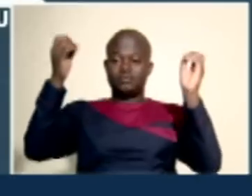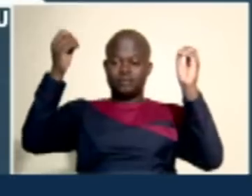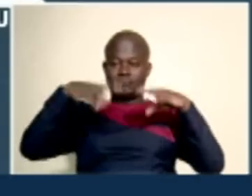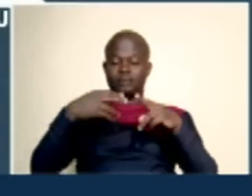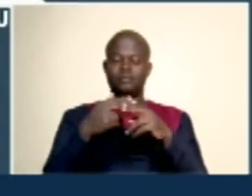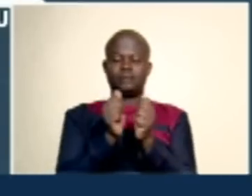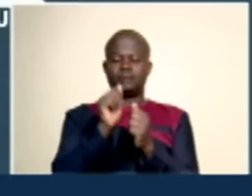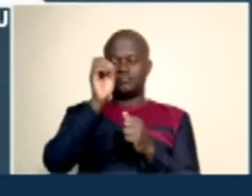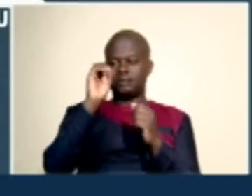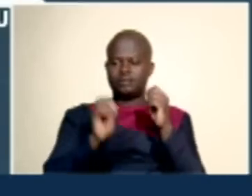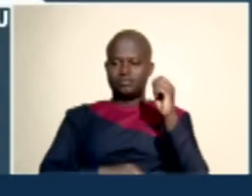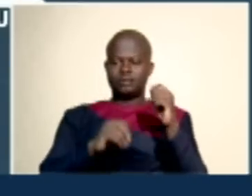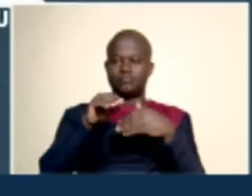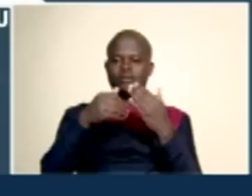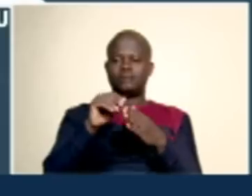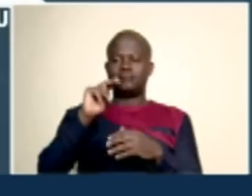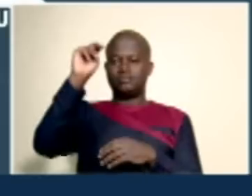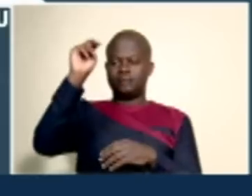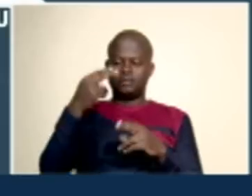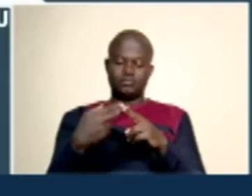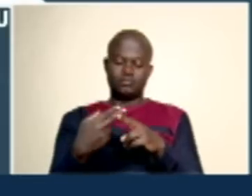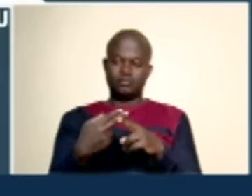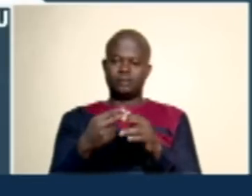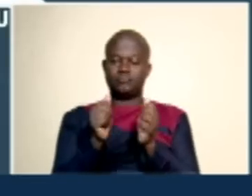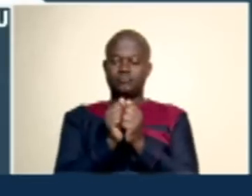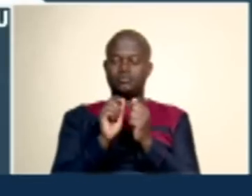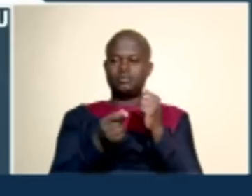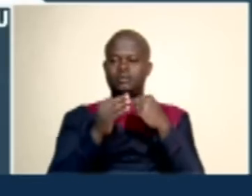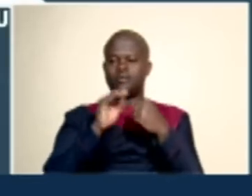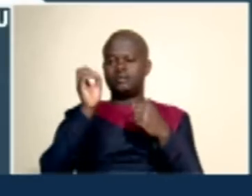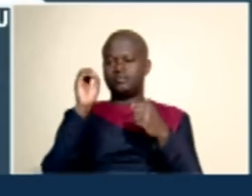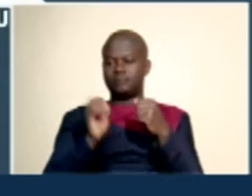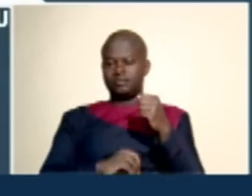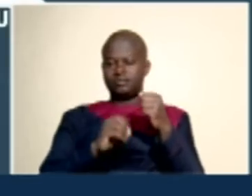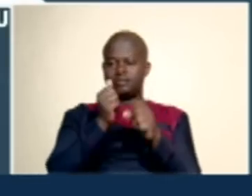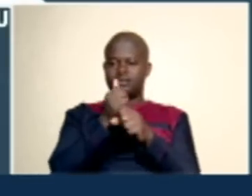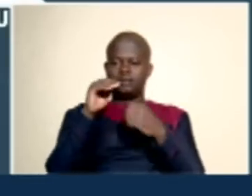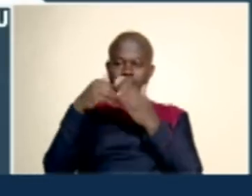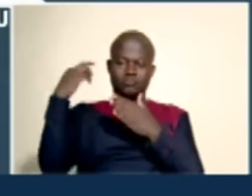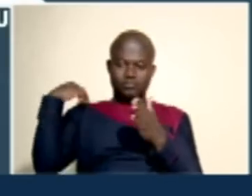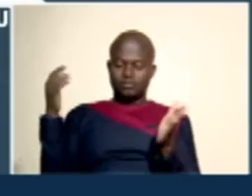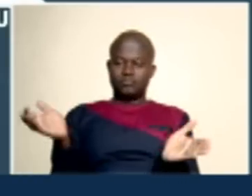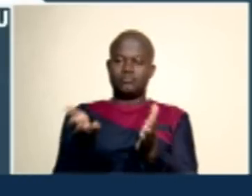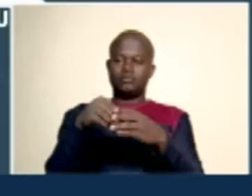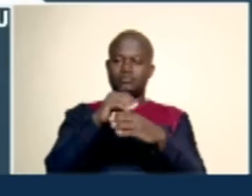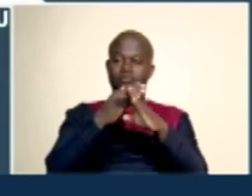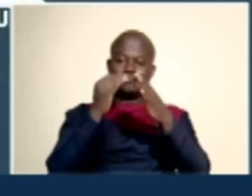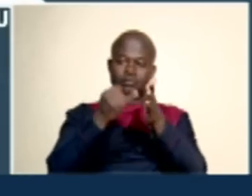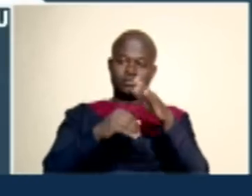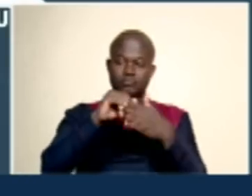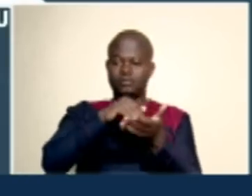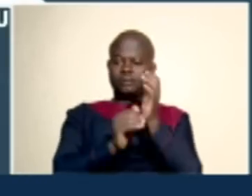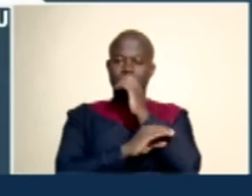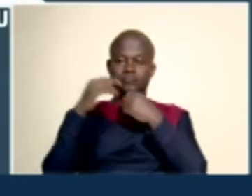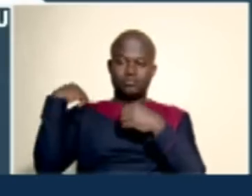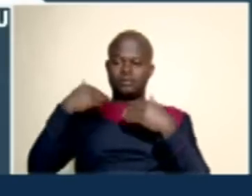gipimo cya 15%, naho Amajyaruguru ari ku gipimo cya 10.18%. Umukozi ushinzwe ubukangurambaga mu kurwanya sida mu kigo cy'igihugu